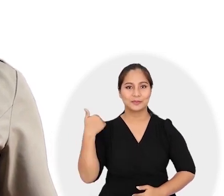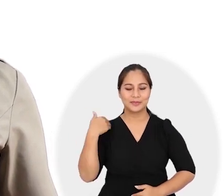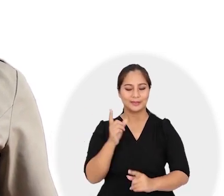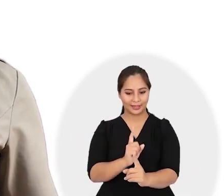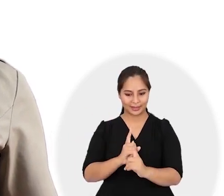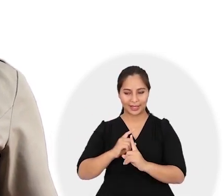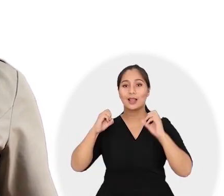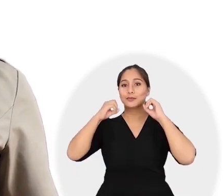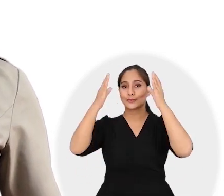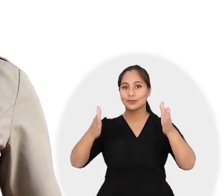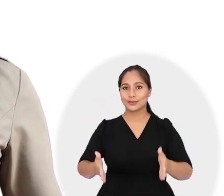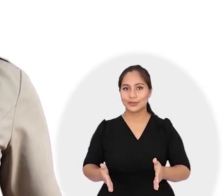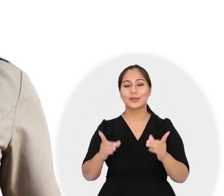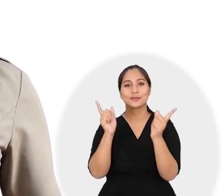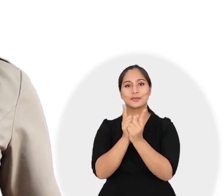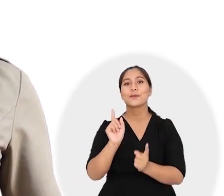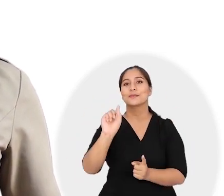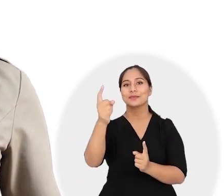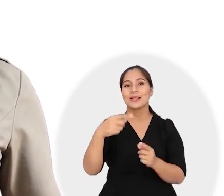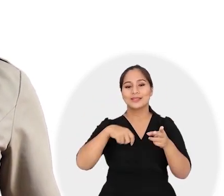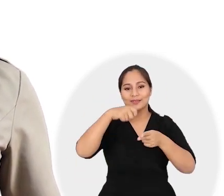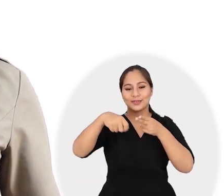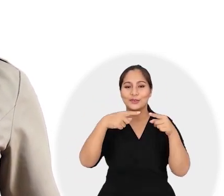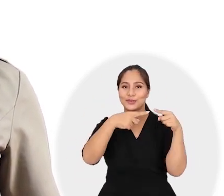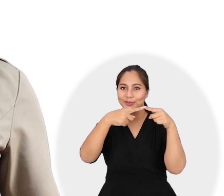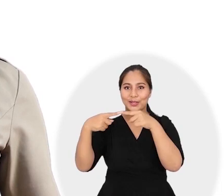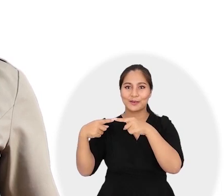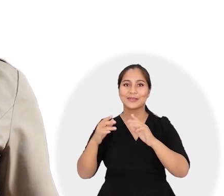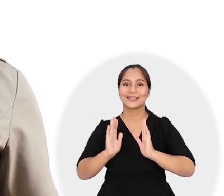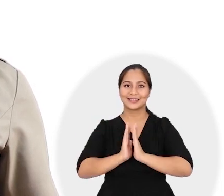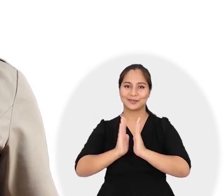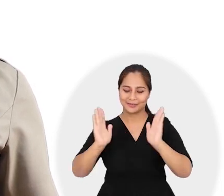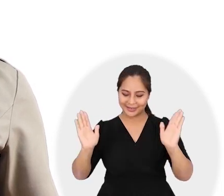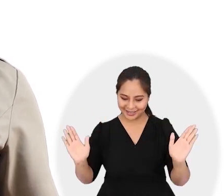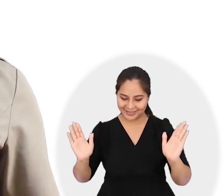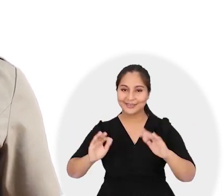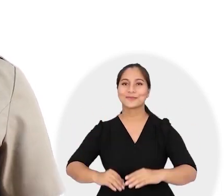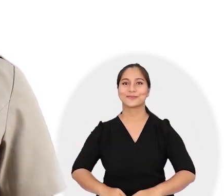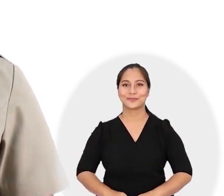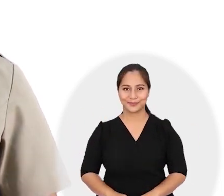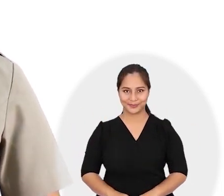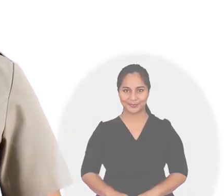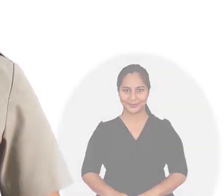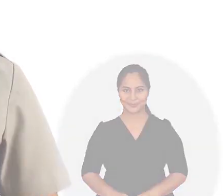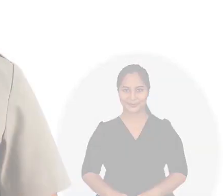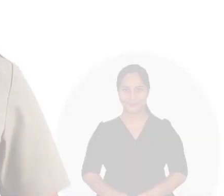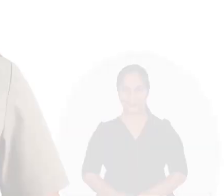ตามการสอนของครูแล้วพบกันใหม่ในวิดีโอต่อไปขอขอบใจ